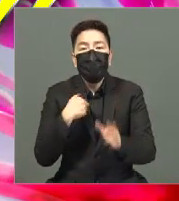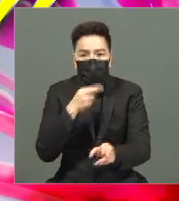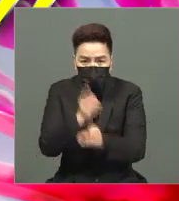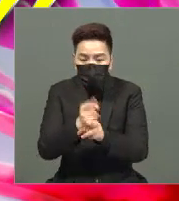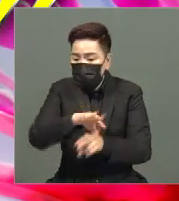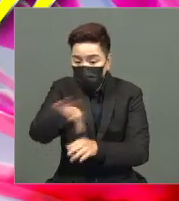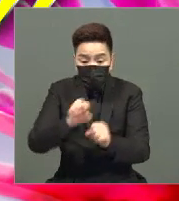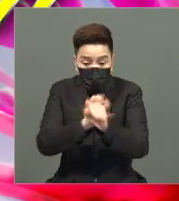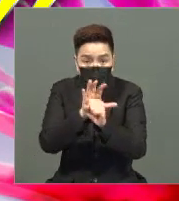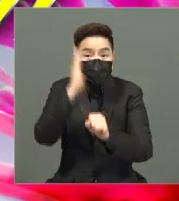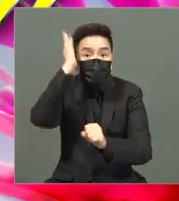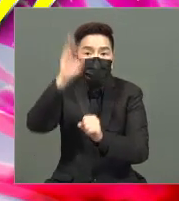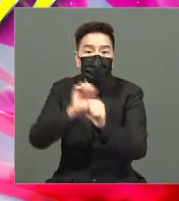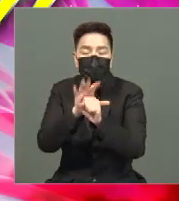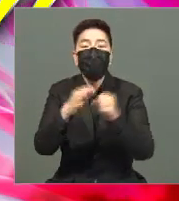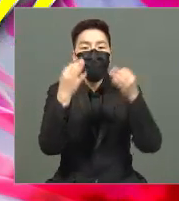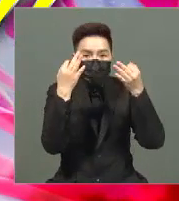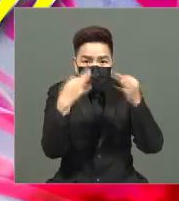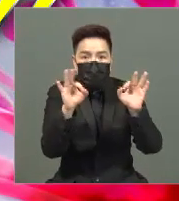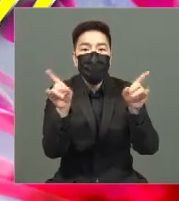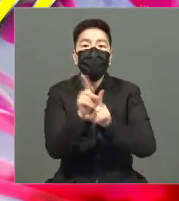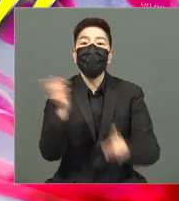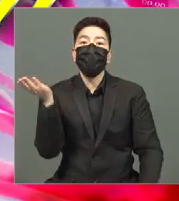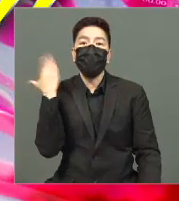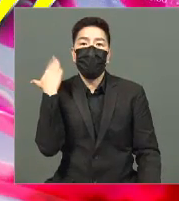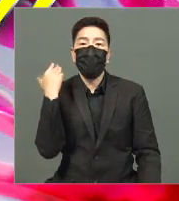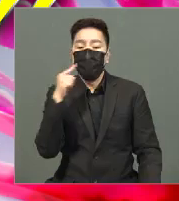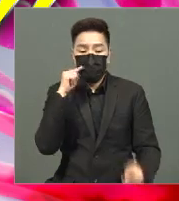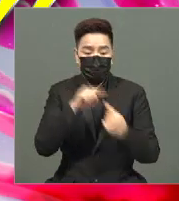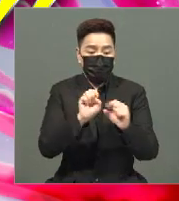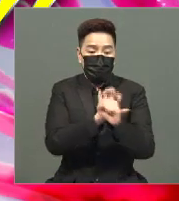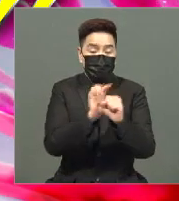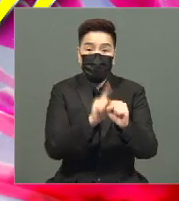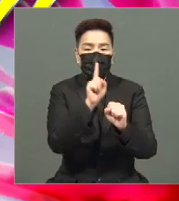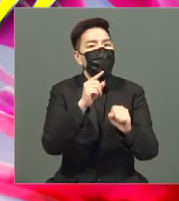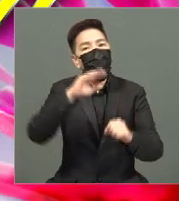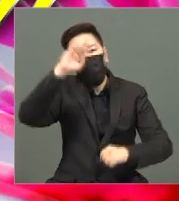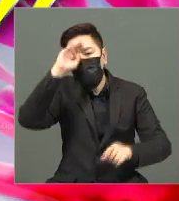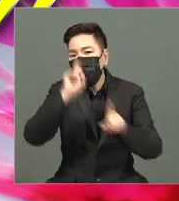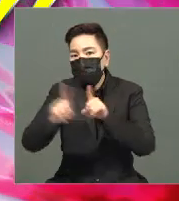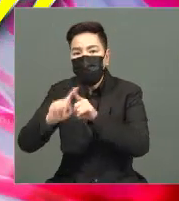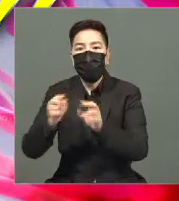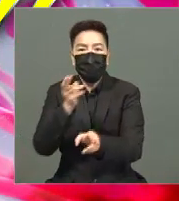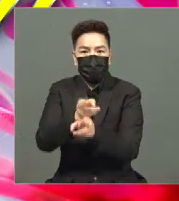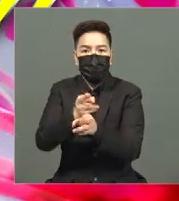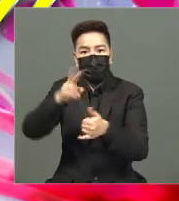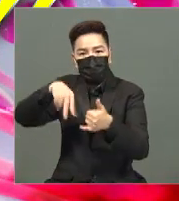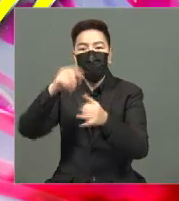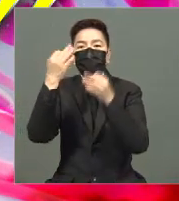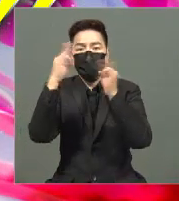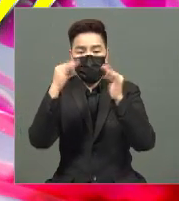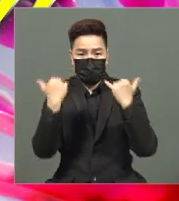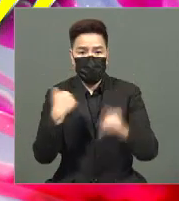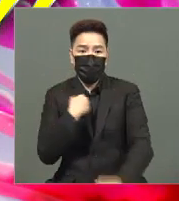รักษาฟรีแล้วก็รักษา 4ทุกโรคไม่เฉพาะแทบโควิ 19ค่ะสำหรับหลักการระบบสาธารณสุขของ